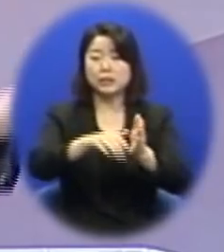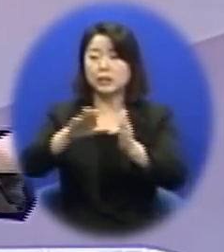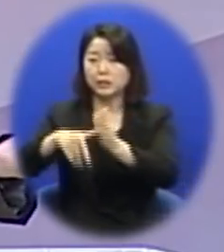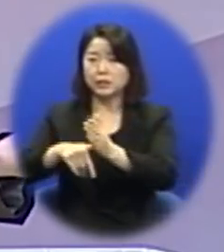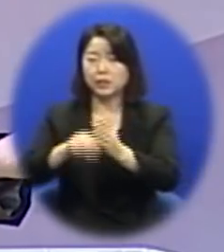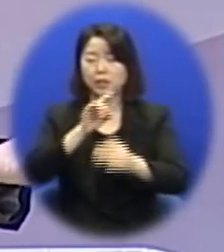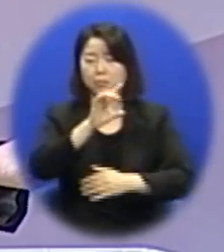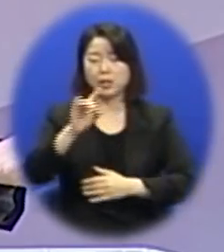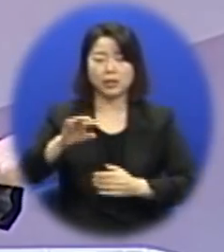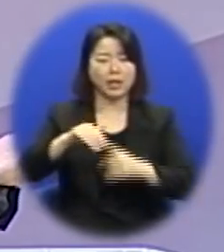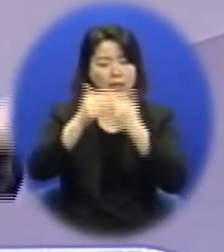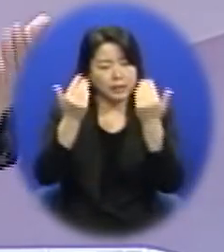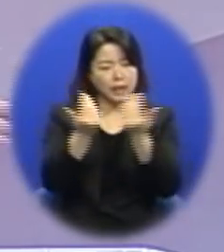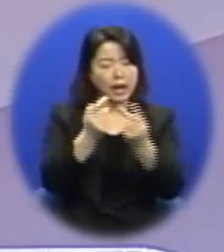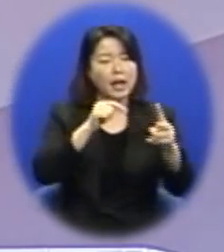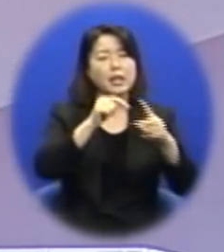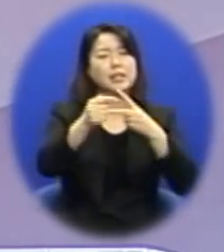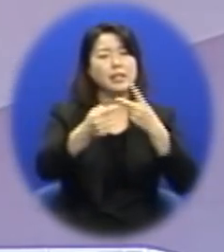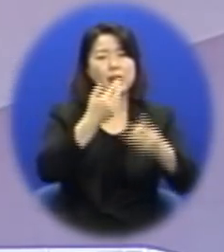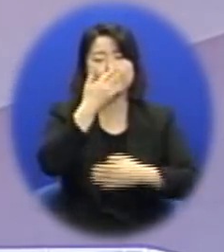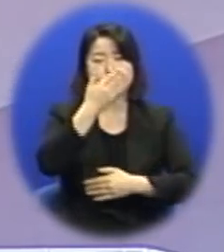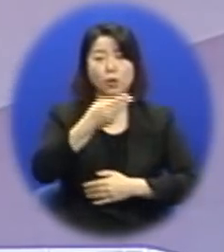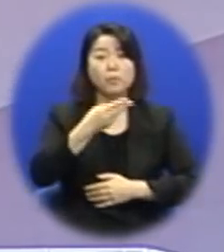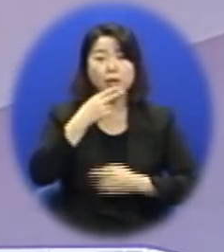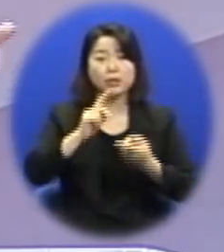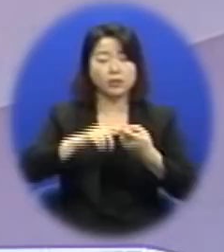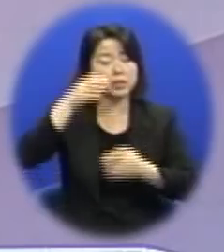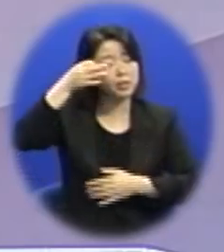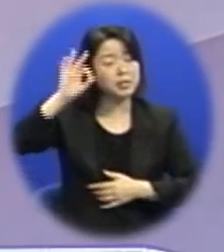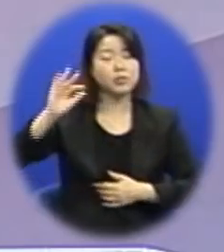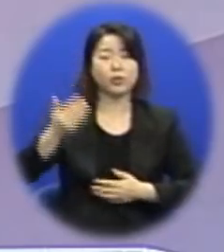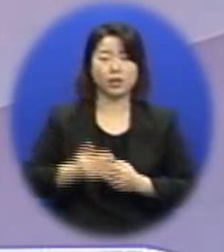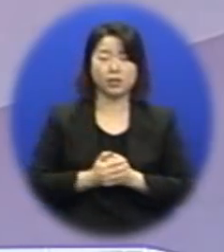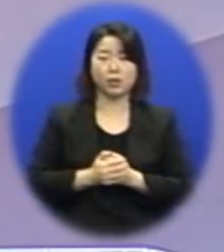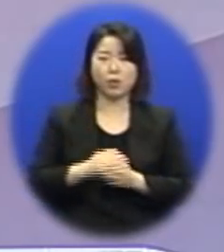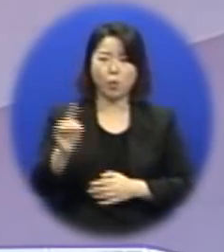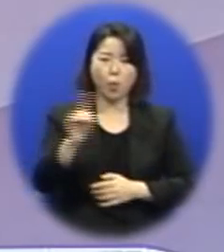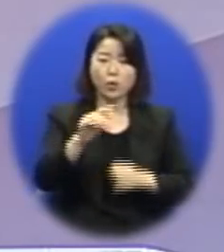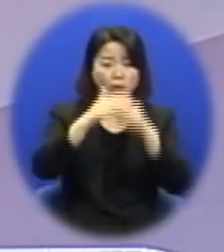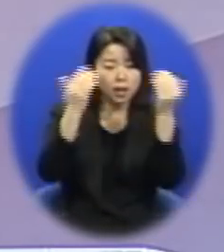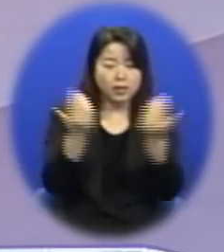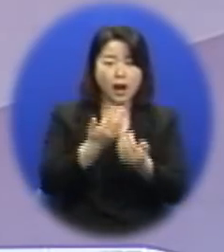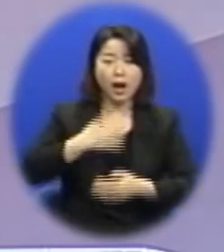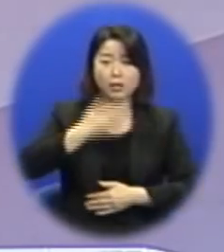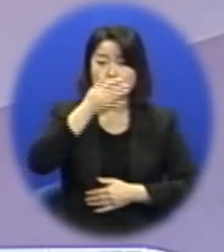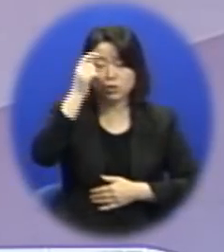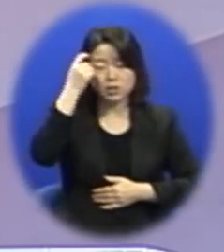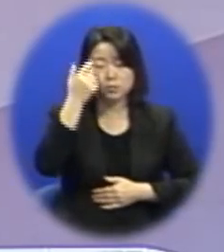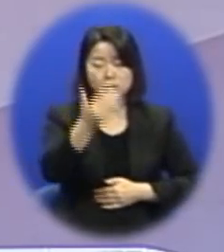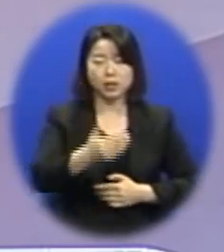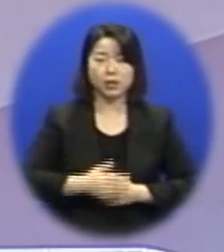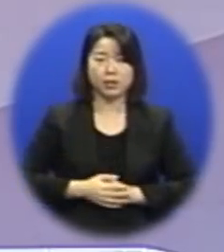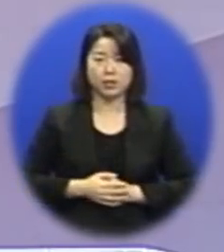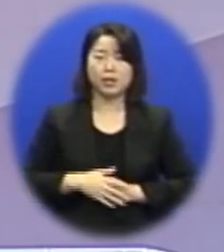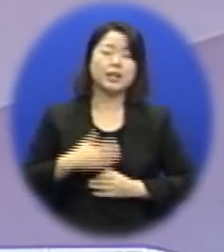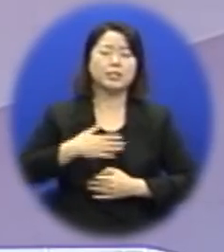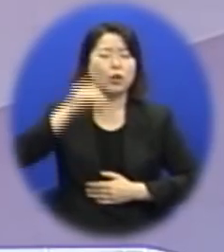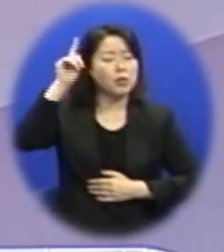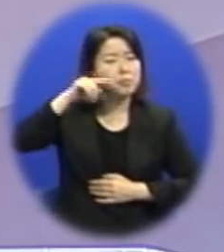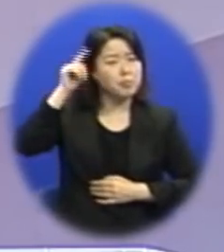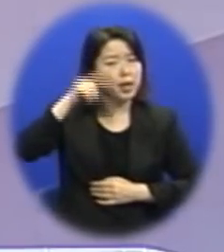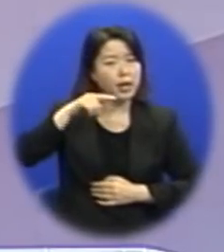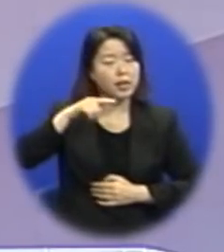다 이해할 수 없다는 사실을 인정해야 합니다 어떻게 우리가 그걸 다 알 수 있겠어요 저는 매일